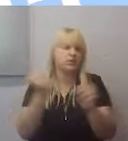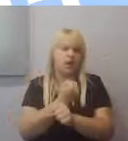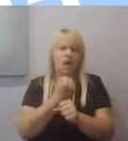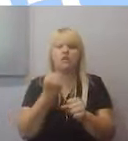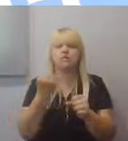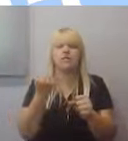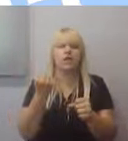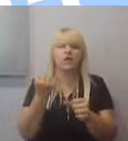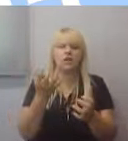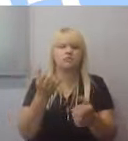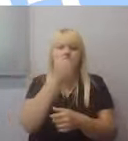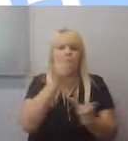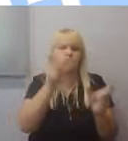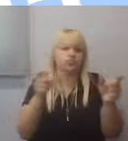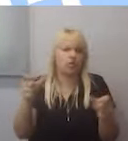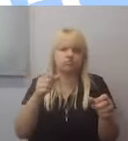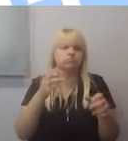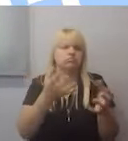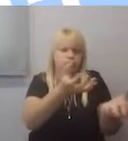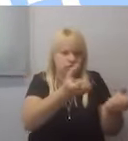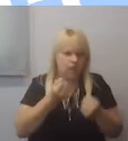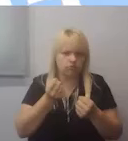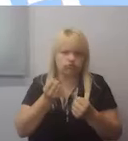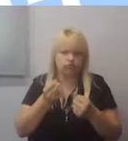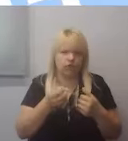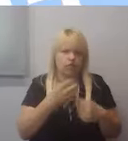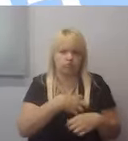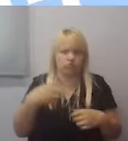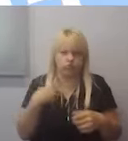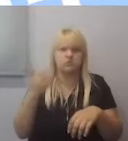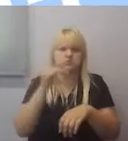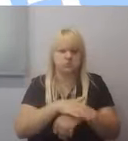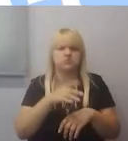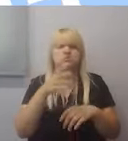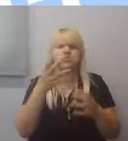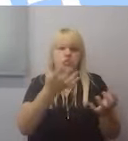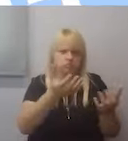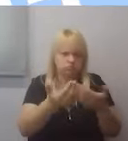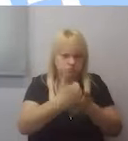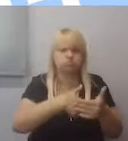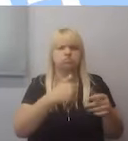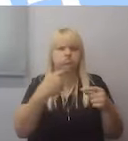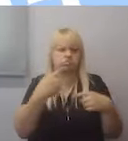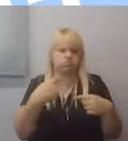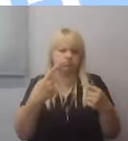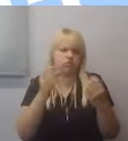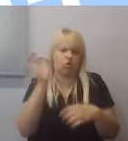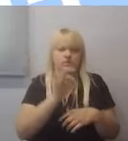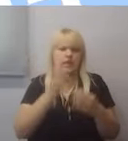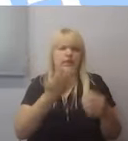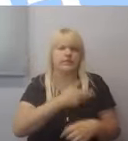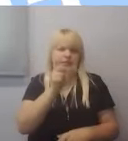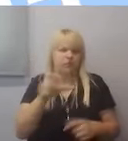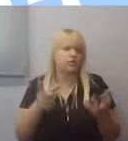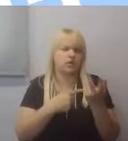uzņemšanai ja tad attiecīgi ir konkrēts uzdevums katrai pašvaldībai būt spējīgai uzņemt noteiktu procentu no iedzīvotāju skaita gan par jautājums par to